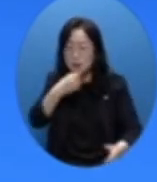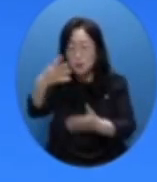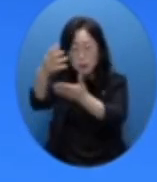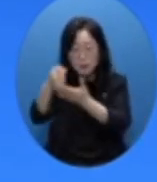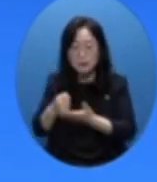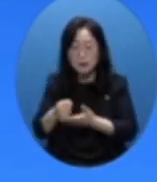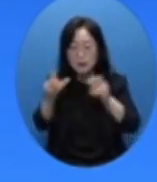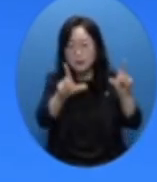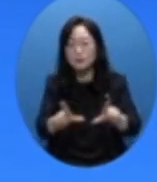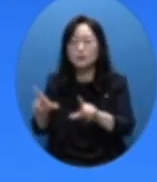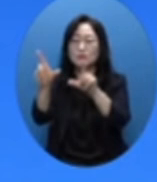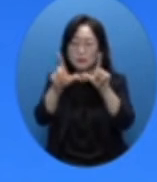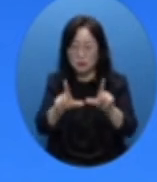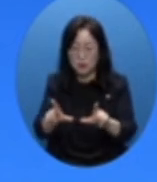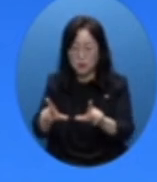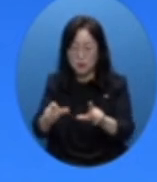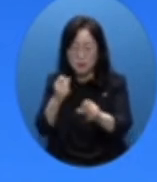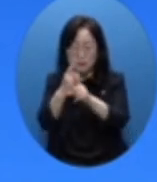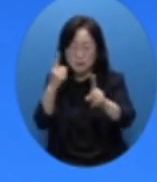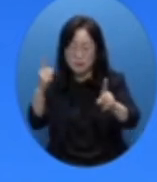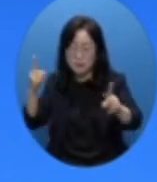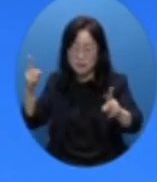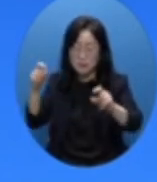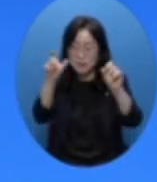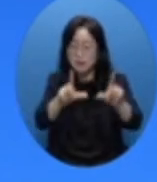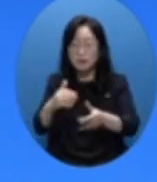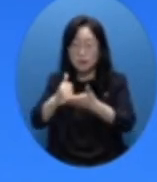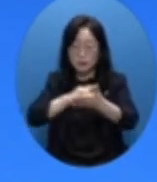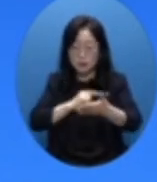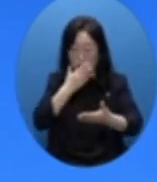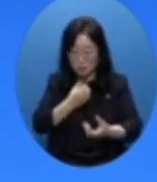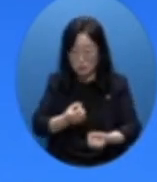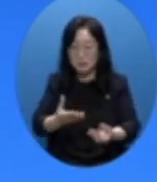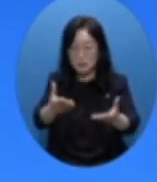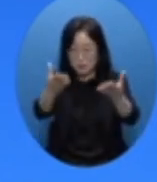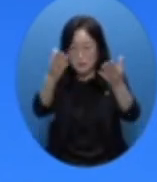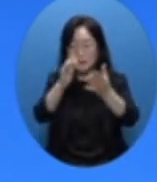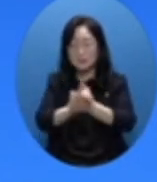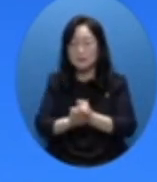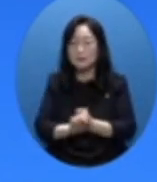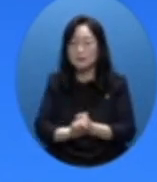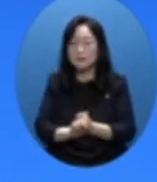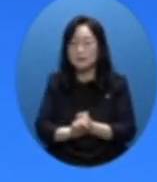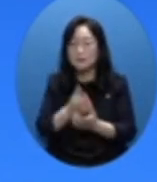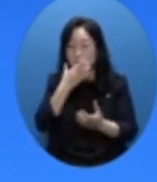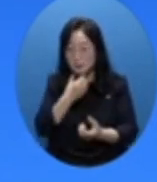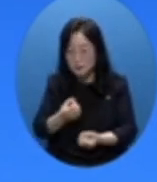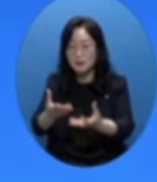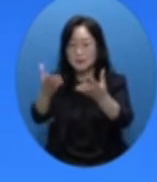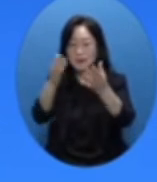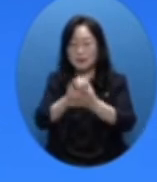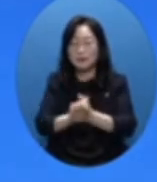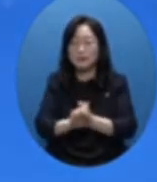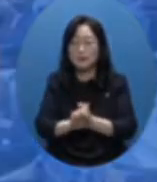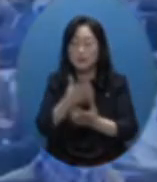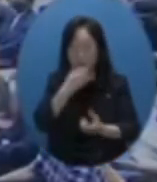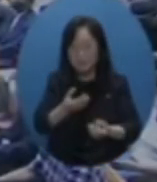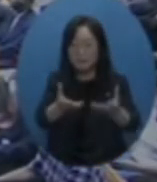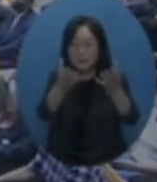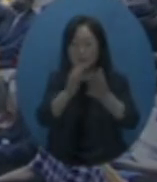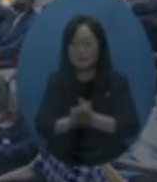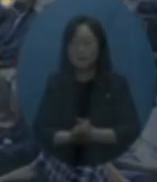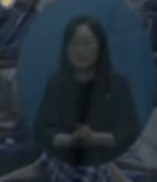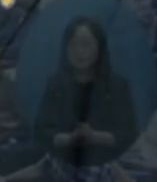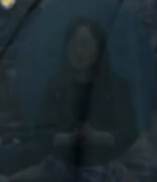누리며 승 내 삶을 살아가는 주님의 자녀가 되시기를 쥐 메모로 지원합니다 축원합니다 축원합니다